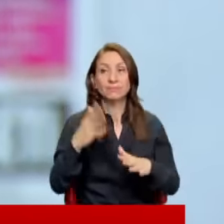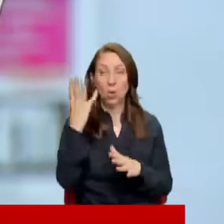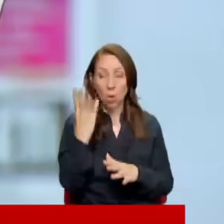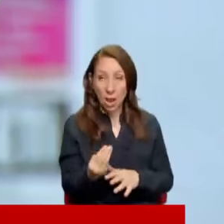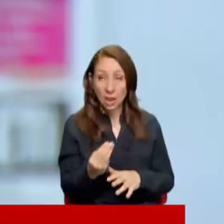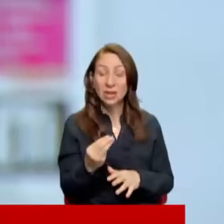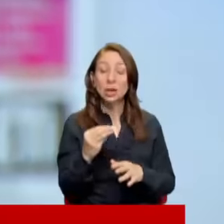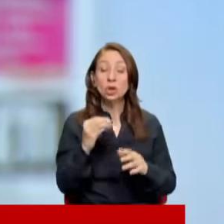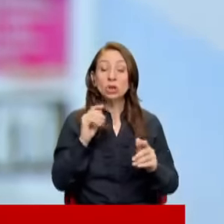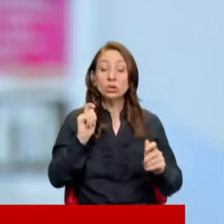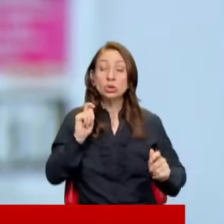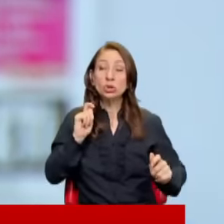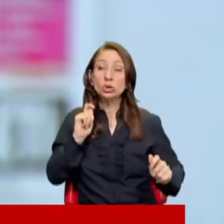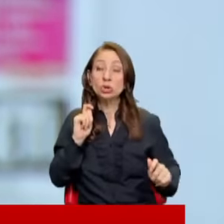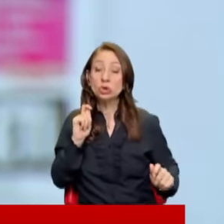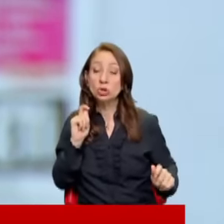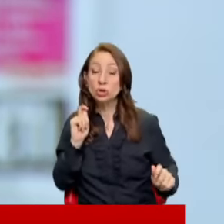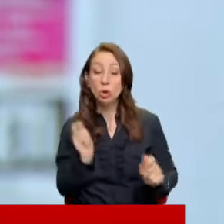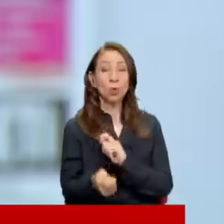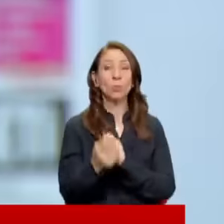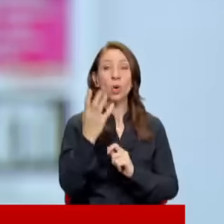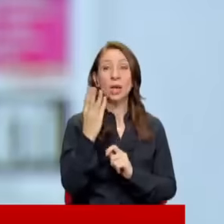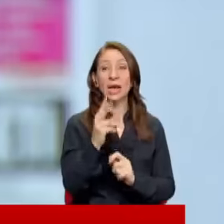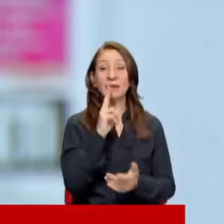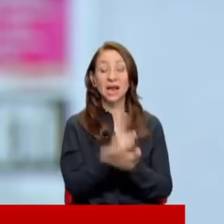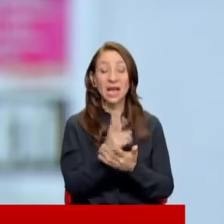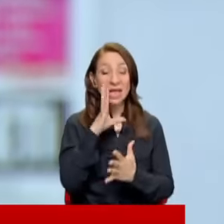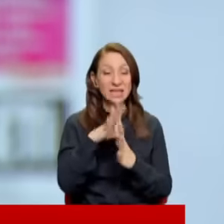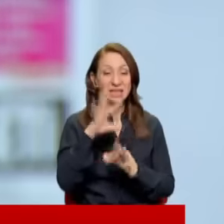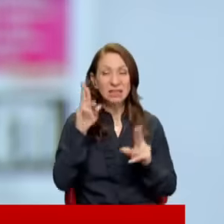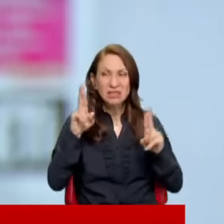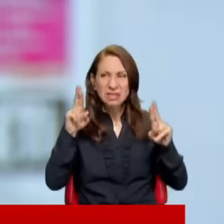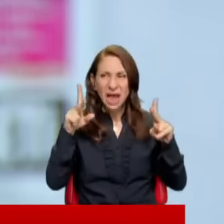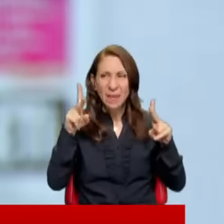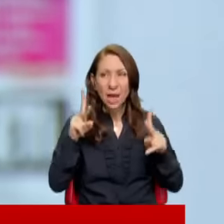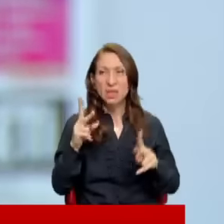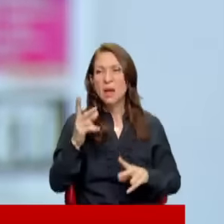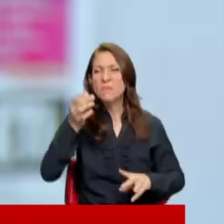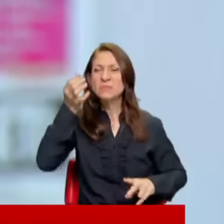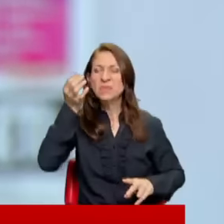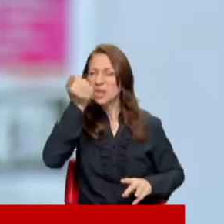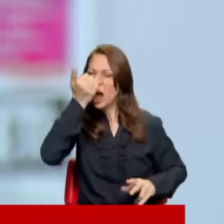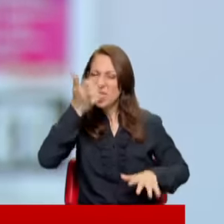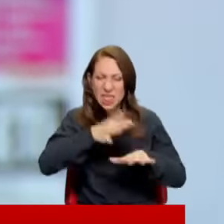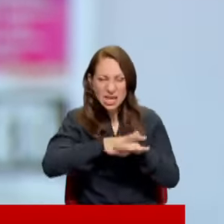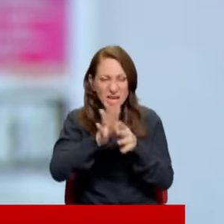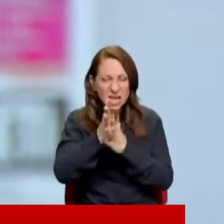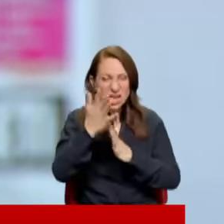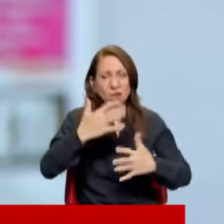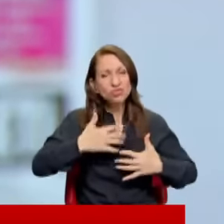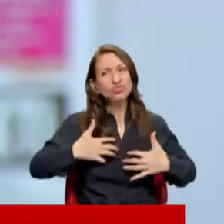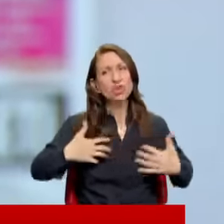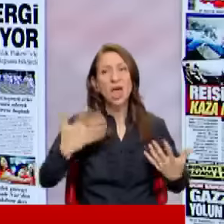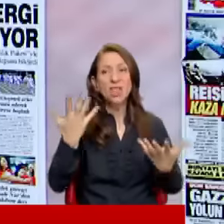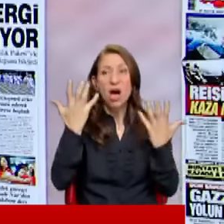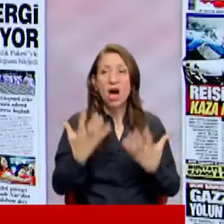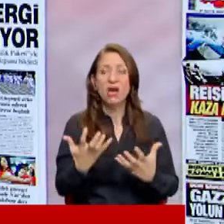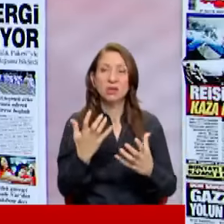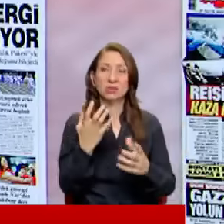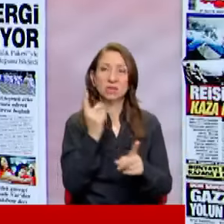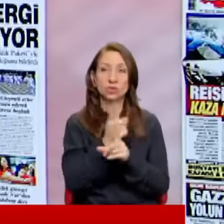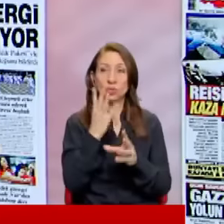bırakan dönüm noktası niteliğindeki karar insanlık tanımayan kanlı cüret en ağır karşılık oldu